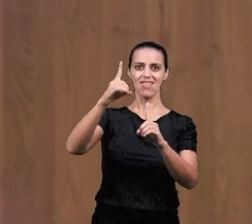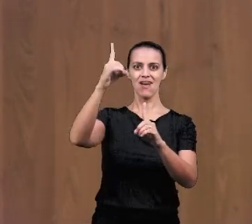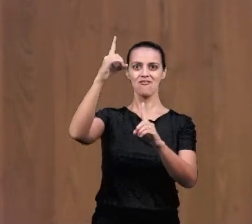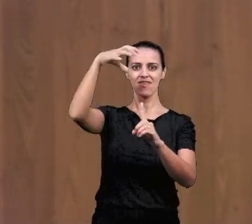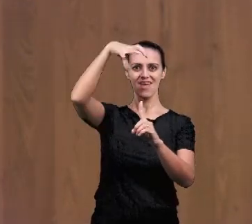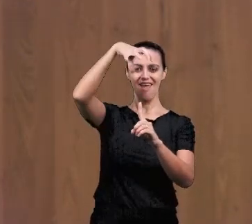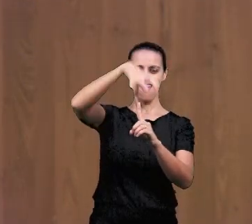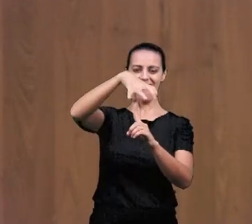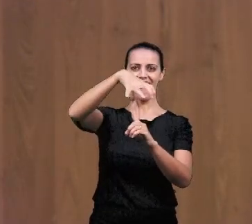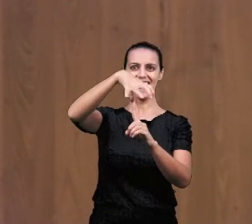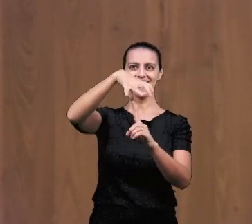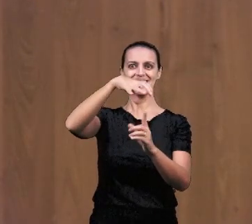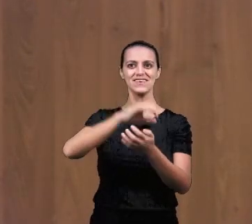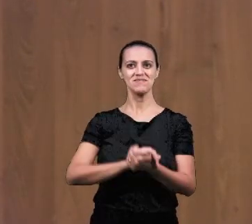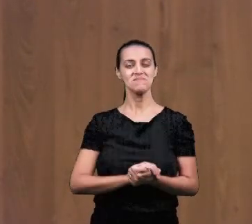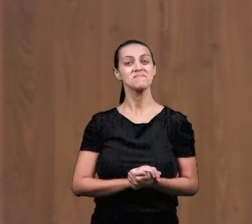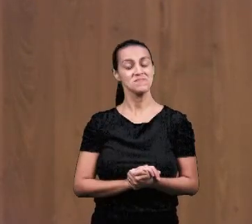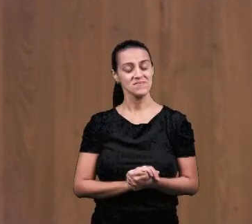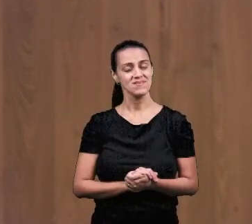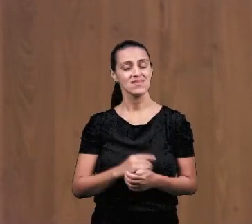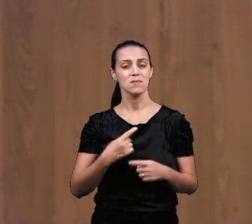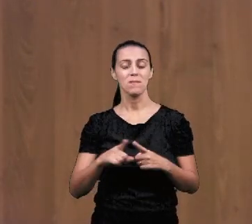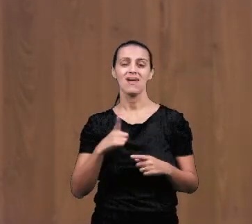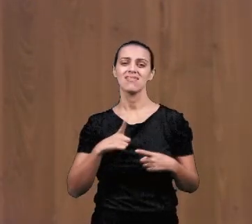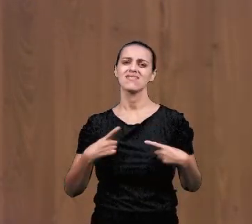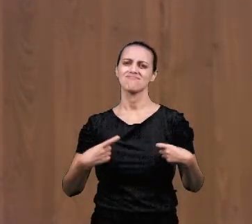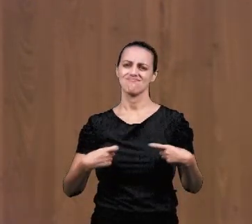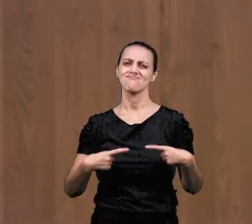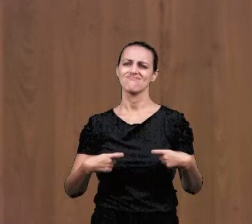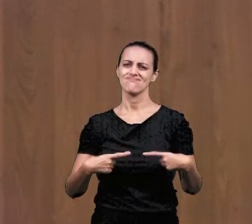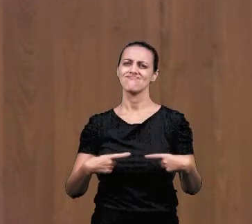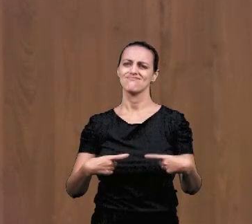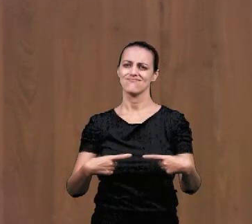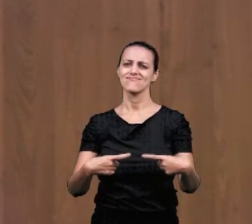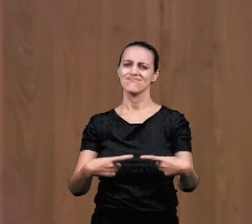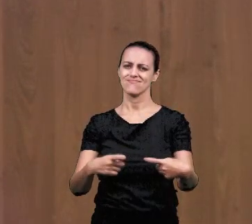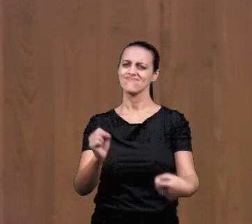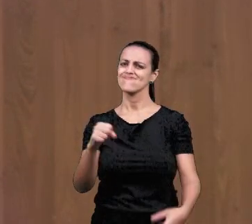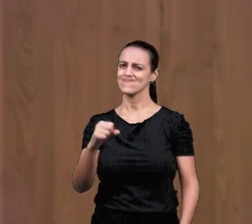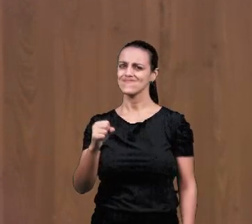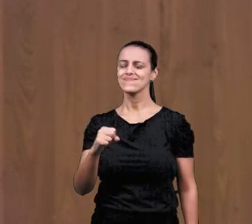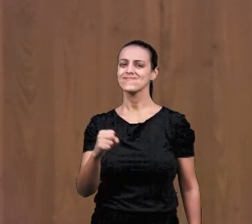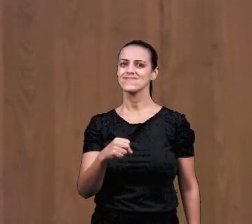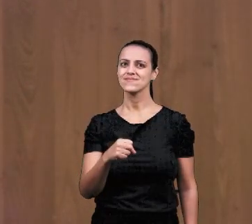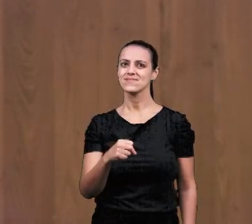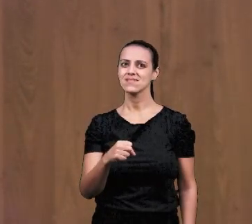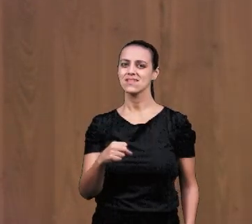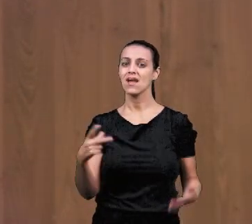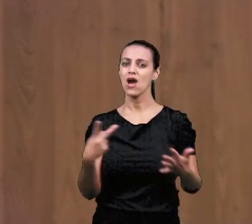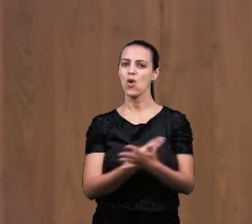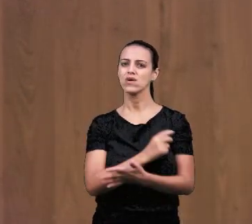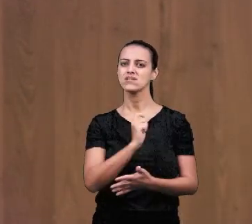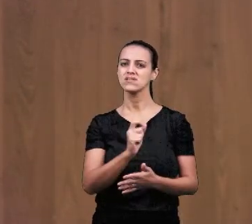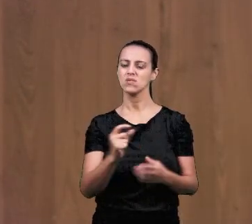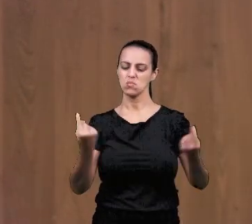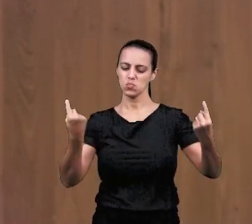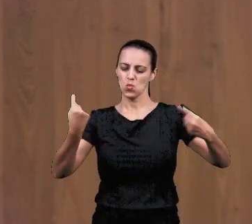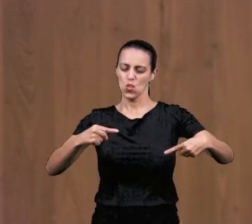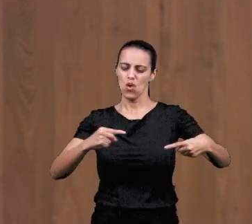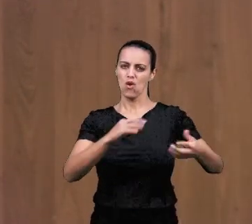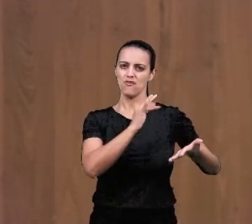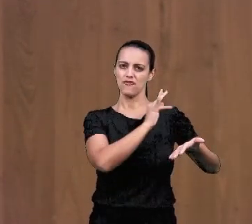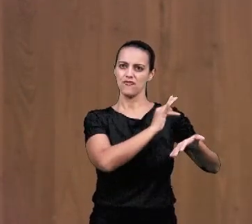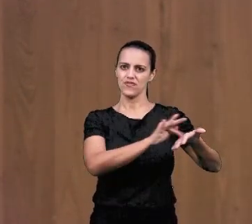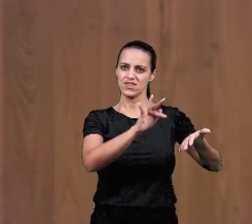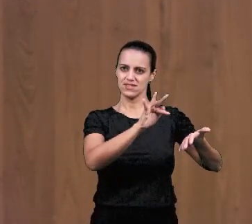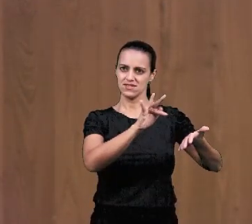David a été roi d'Israël. Et il a fait beaucoup de batailles. Et donc, une de ces batailles qu'il a eues, c'était